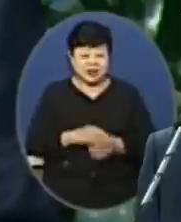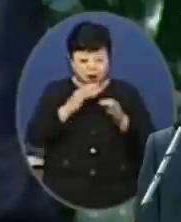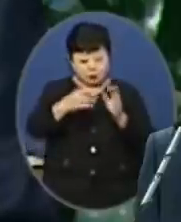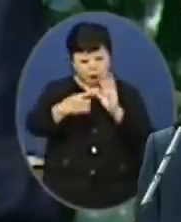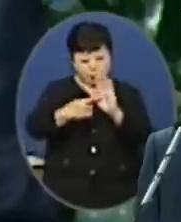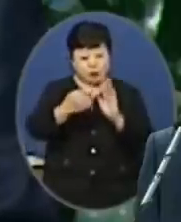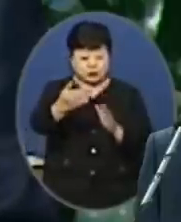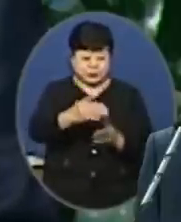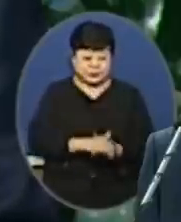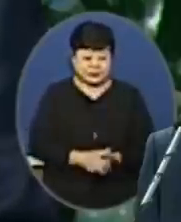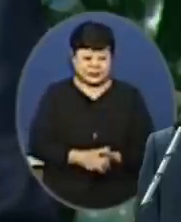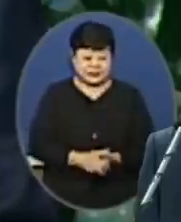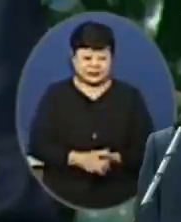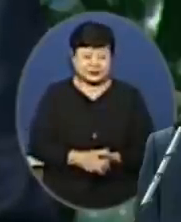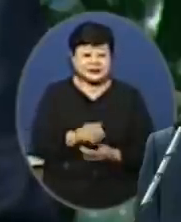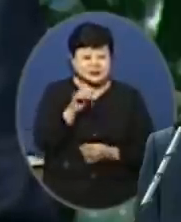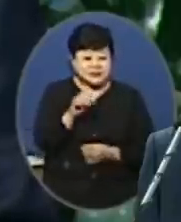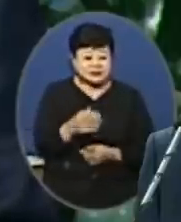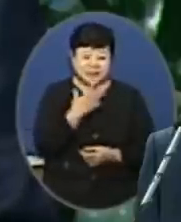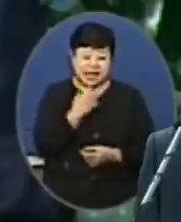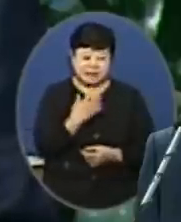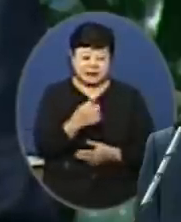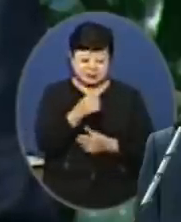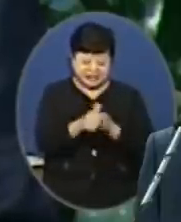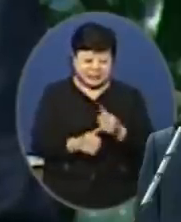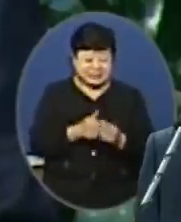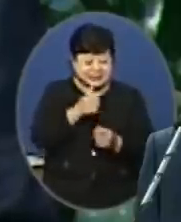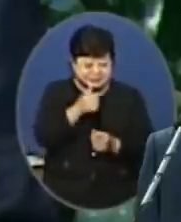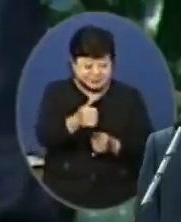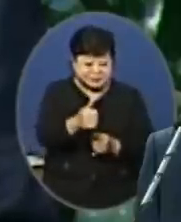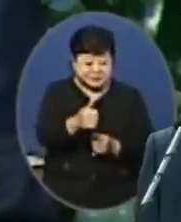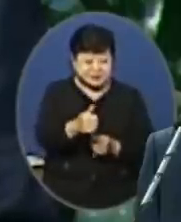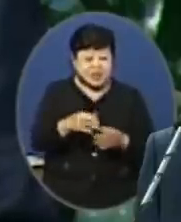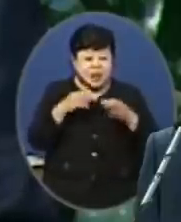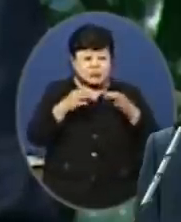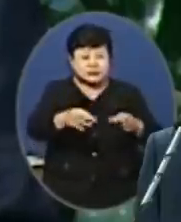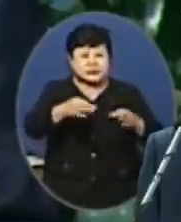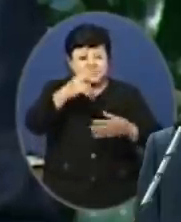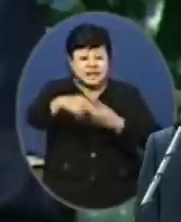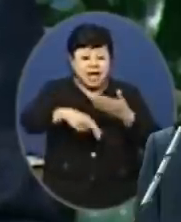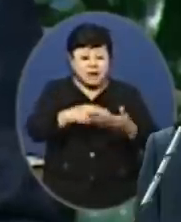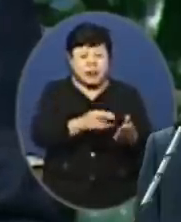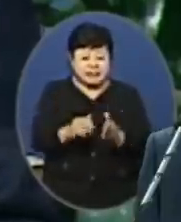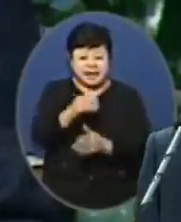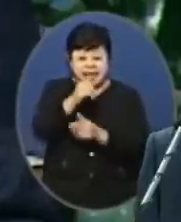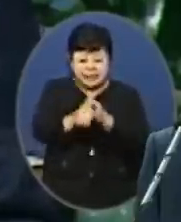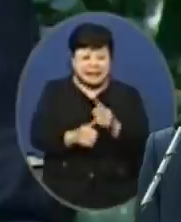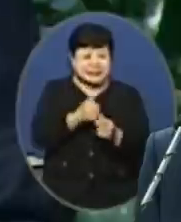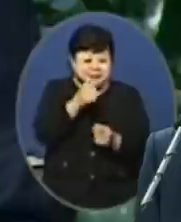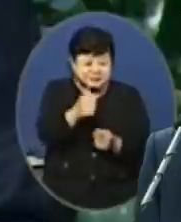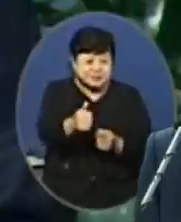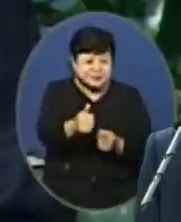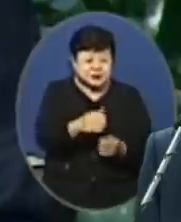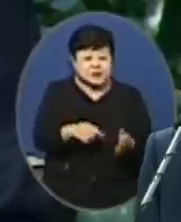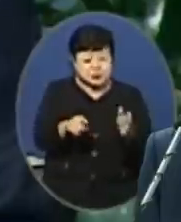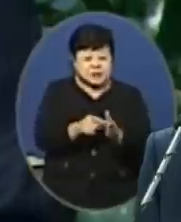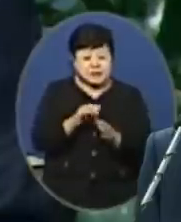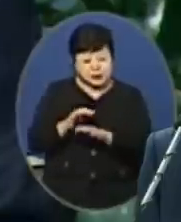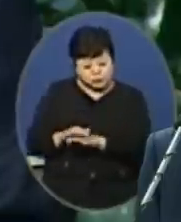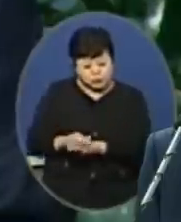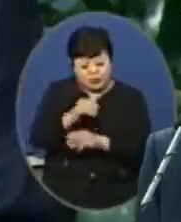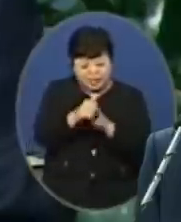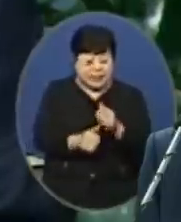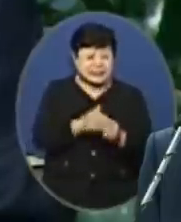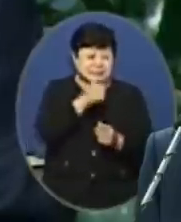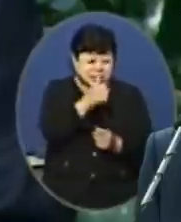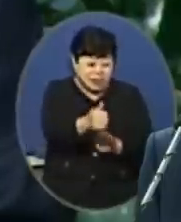보여주신 것입니다. 그래서 거기에서 아브라함이 하나님을 부르시기를 야훼 이레 하나님은 우리를 위해서 예비하시는